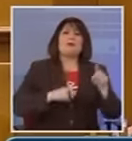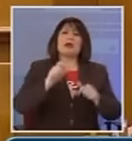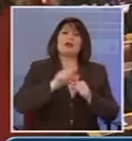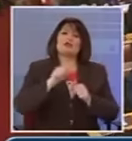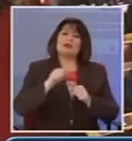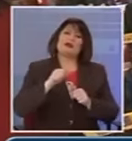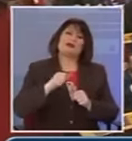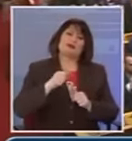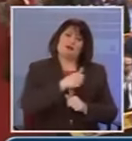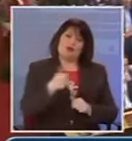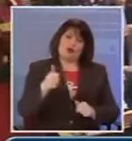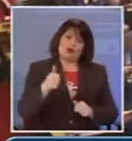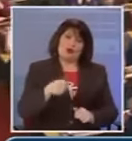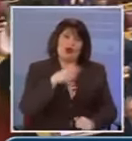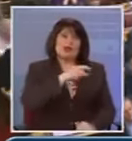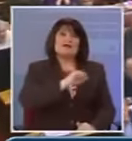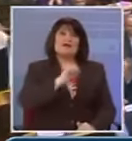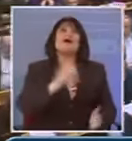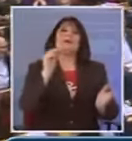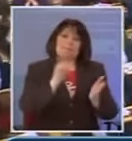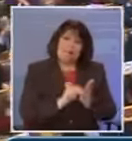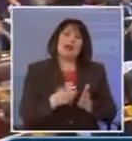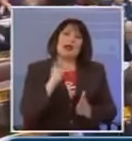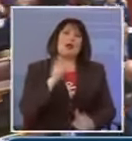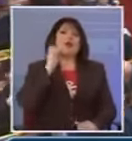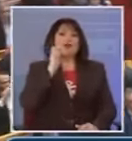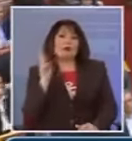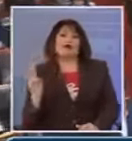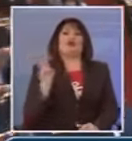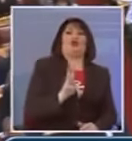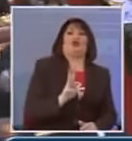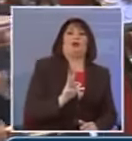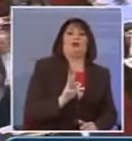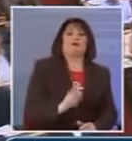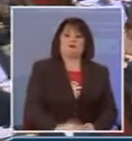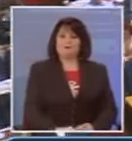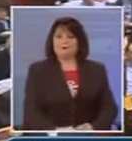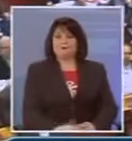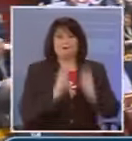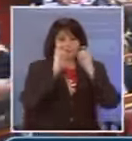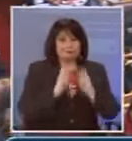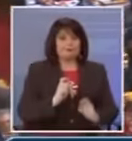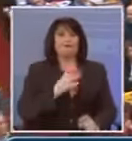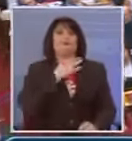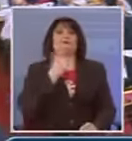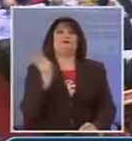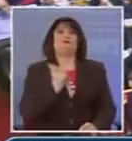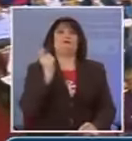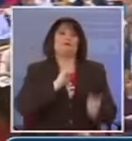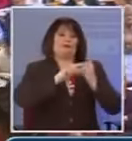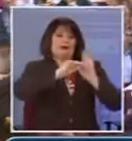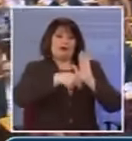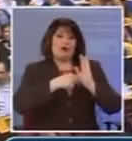ακόμα. Εσείς φοβάμαι θα την ξαναφέρετε πιθανώς με άλλο όνομα. Αλλά δεν υπάρχει αναγκαστικός δανεισμός, δηλαδή μνημόνιο, χωρίς